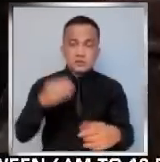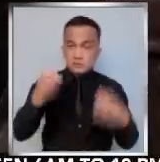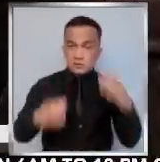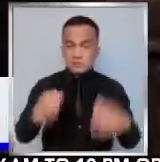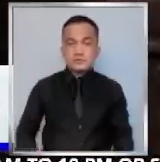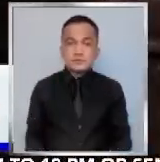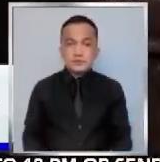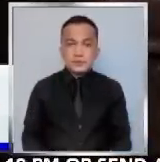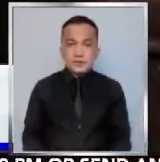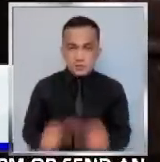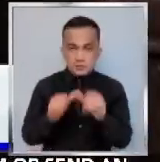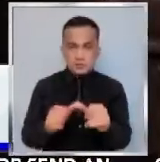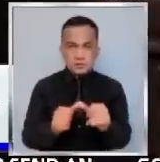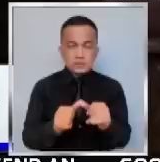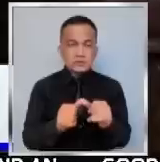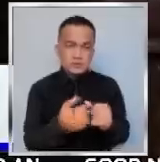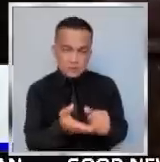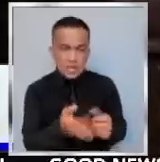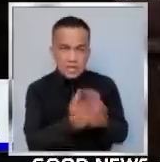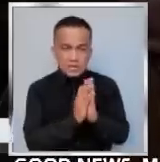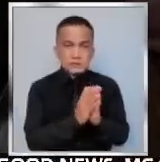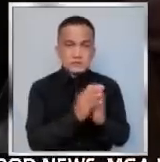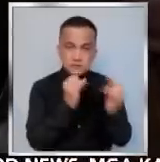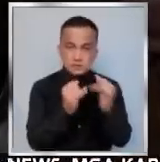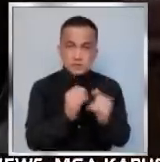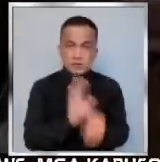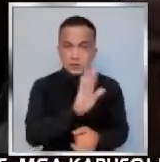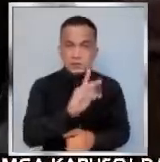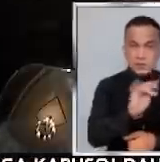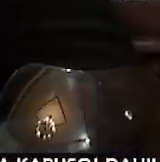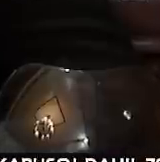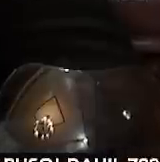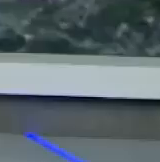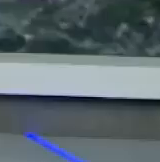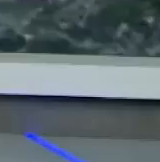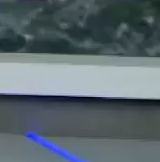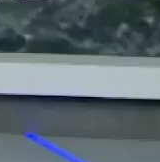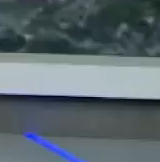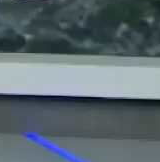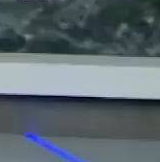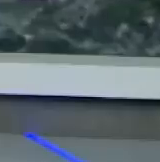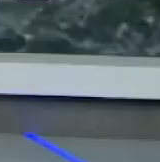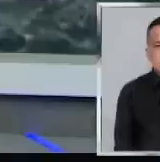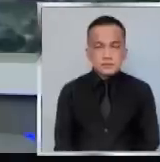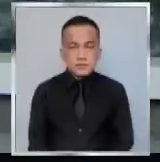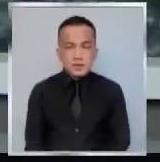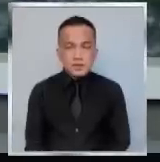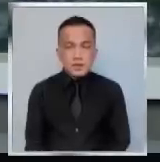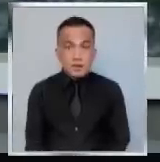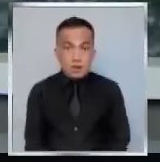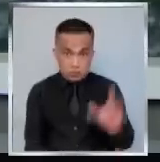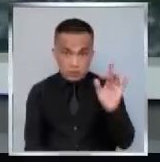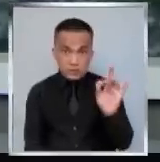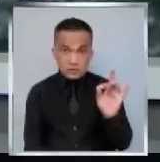ang panig ni Badoy. Sanima Rafra, nakatutok, 24 oras. Walo na ang